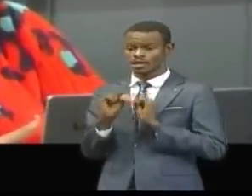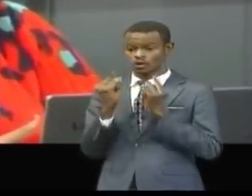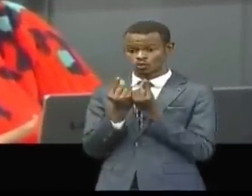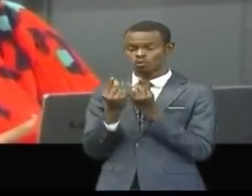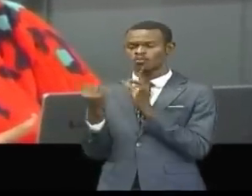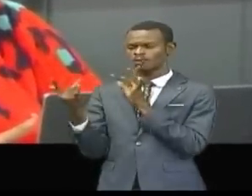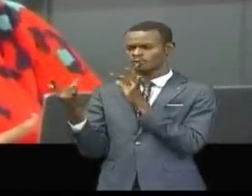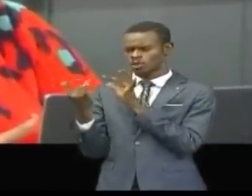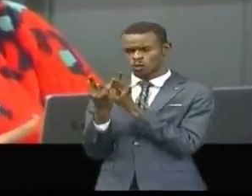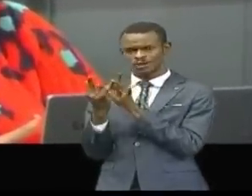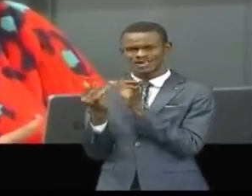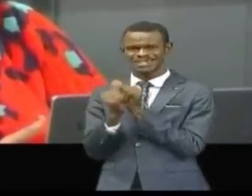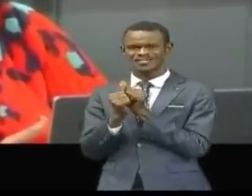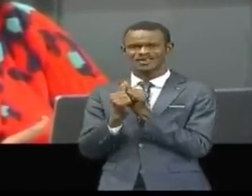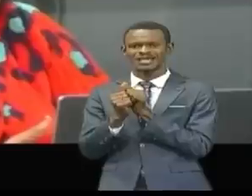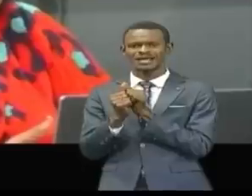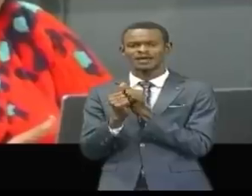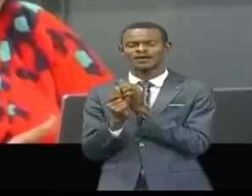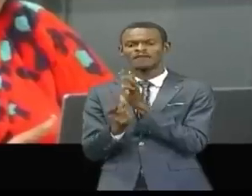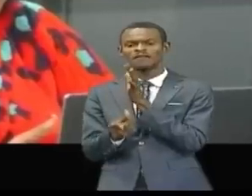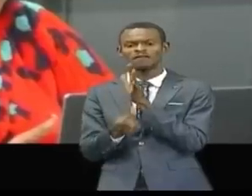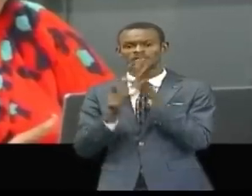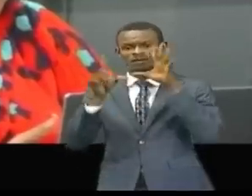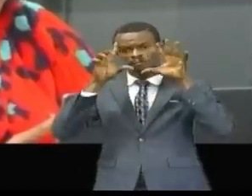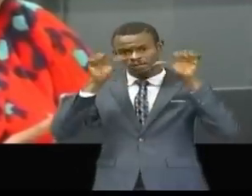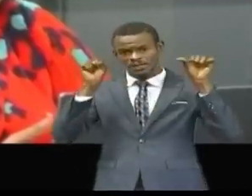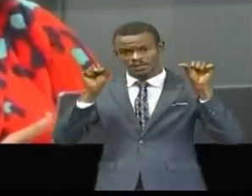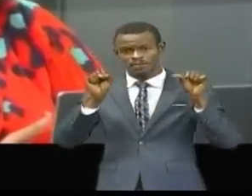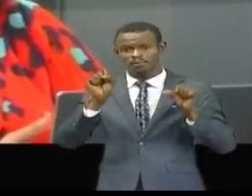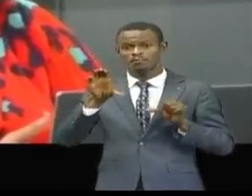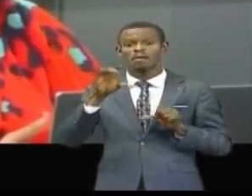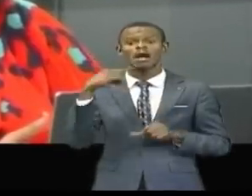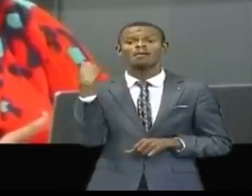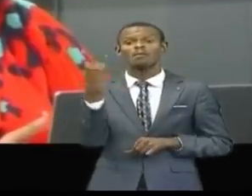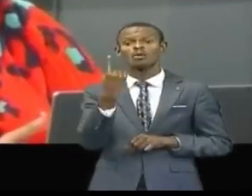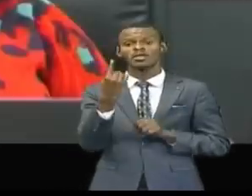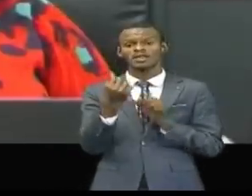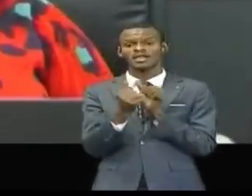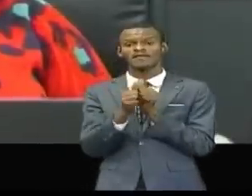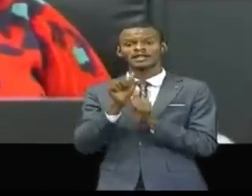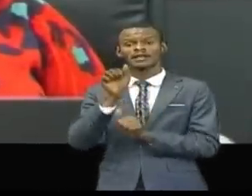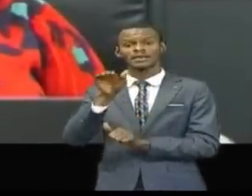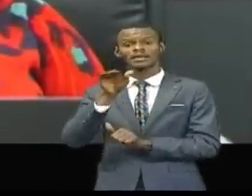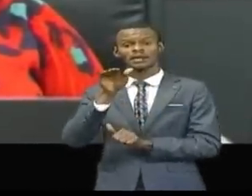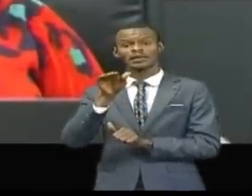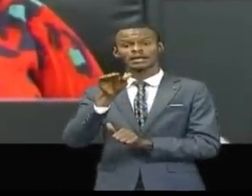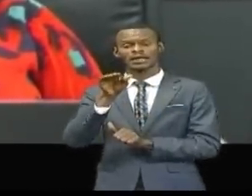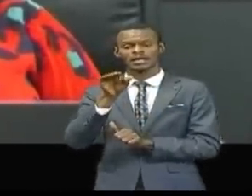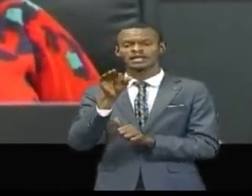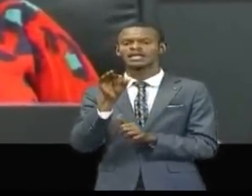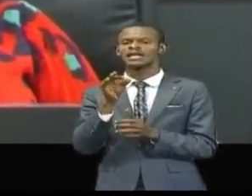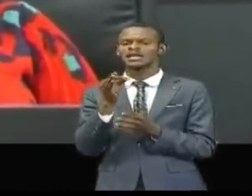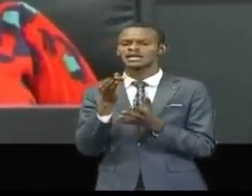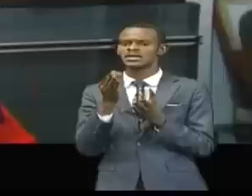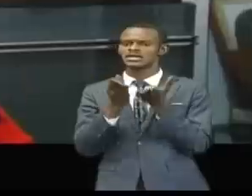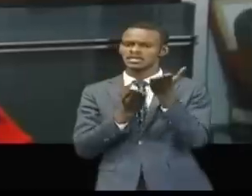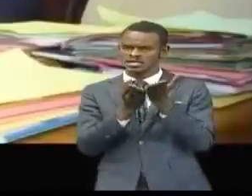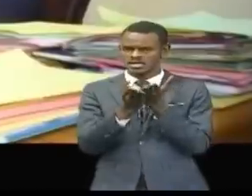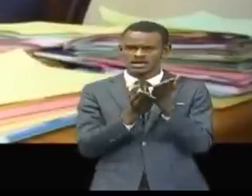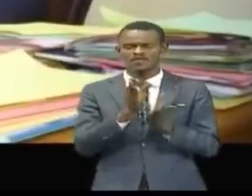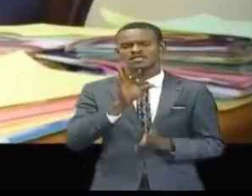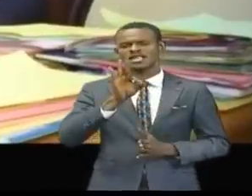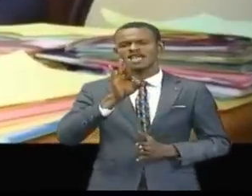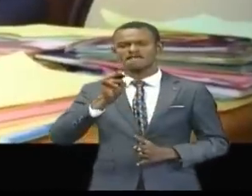mondiale et le directeur général de la Société financière internationale, la SFI, pour passer en